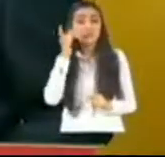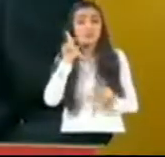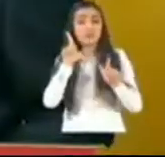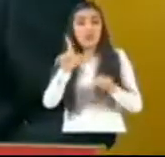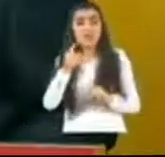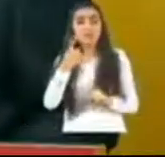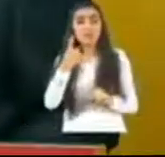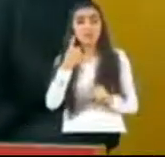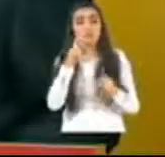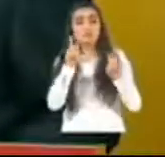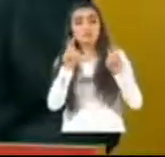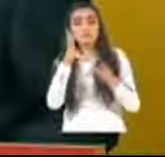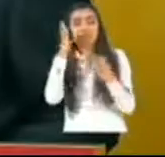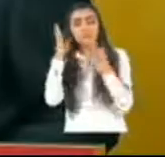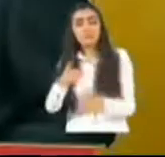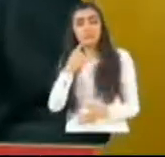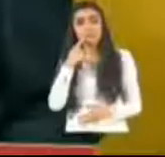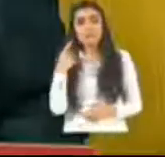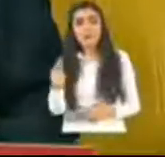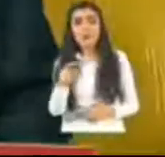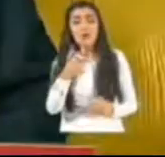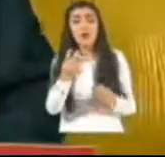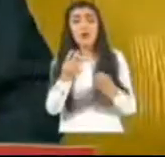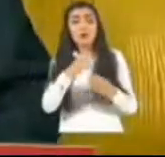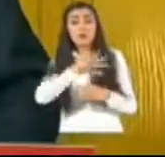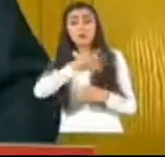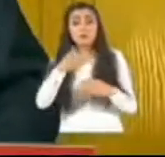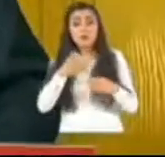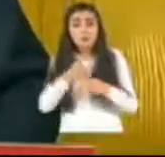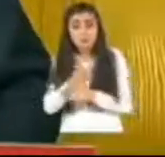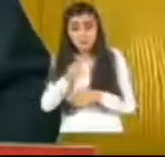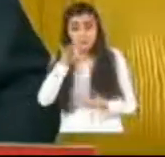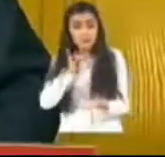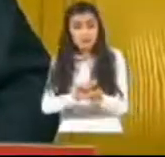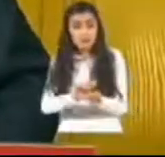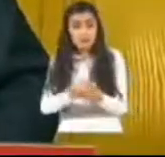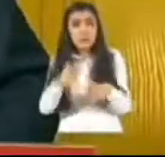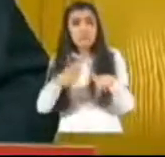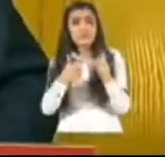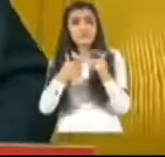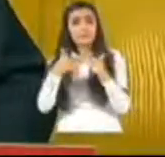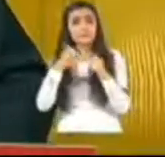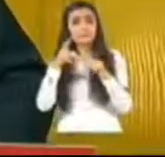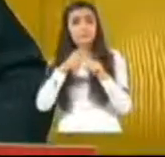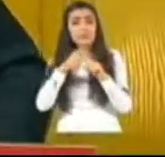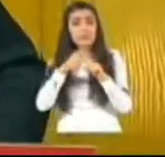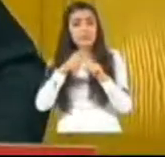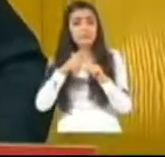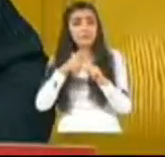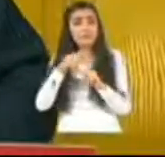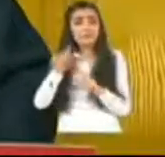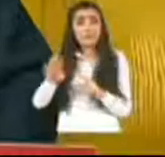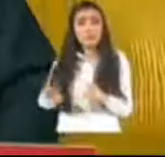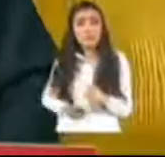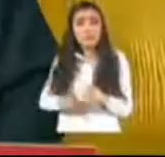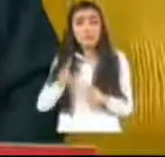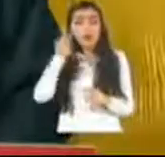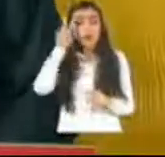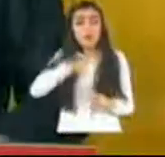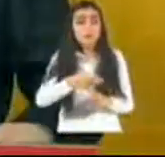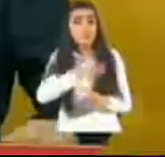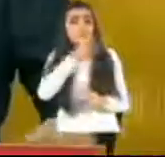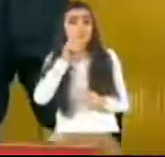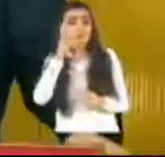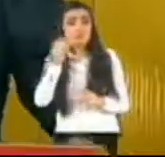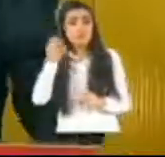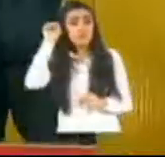ve müessif bir durumdur. Tüm gerçekler ortadayken Fırat Yılmaz Şakıroğlu evladımızı şehit eden